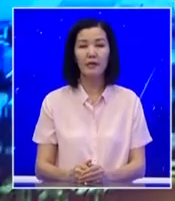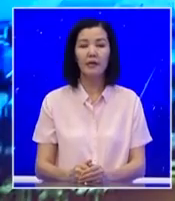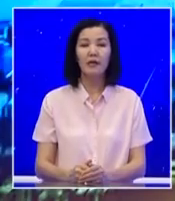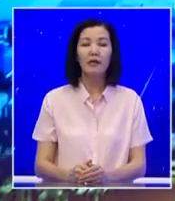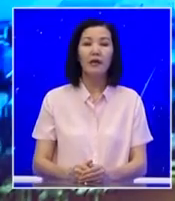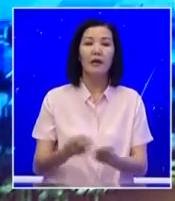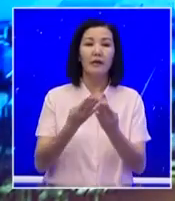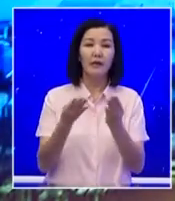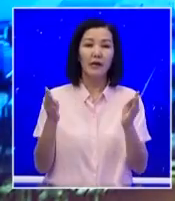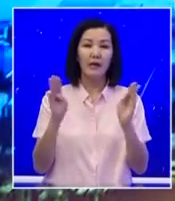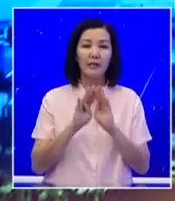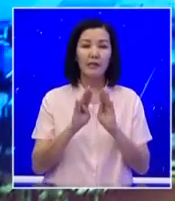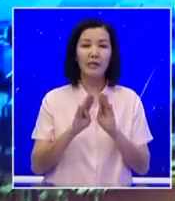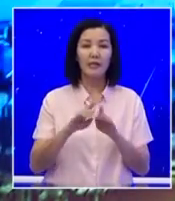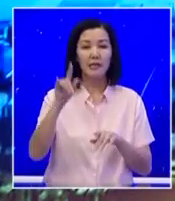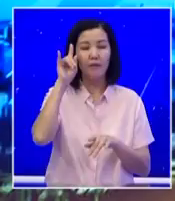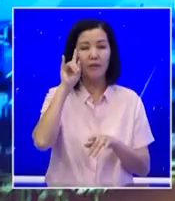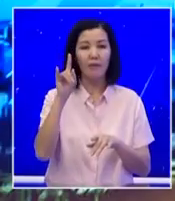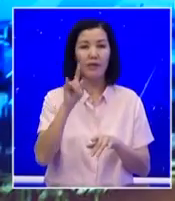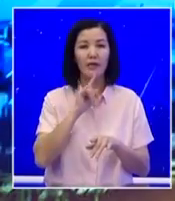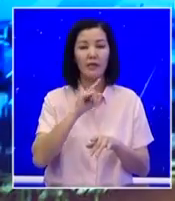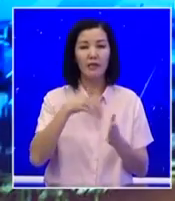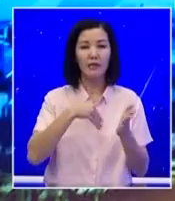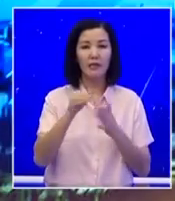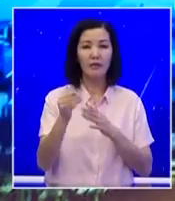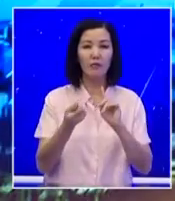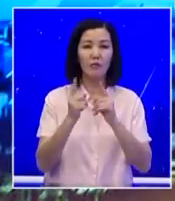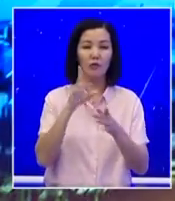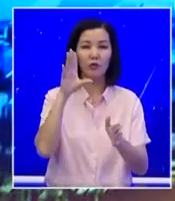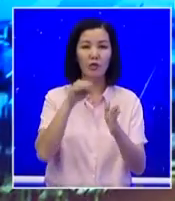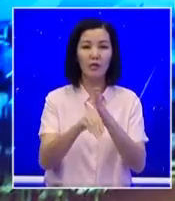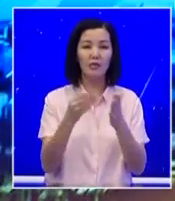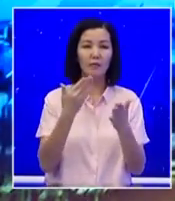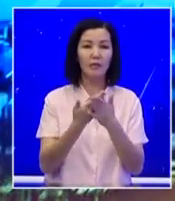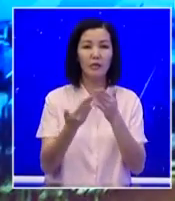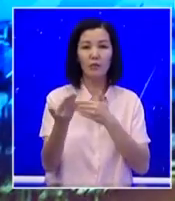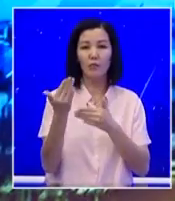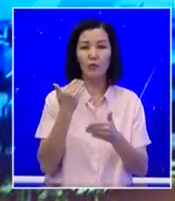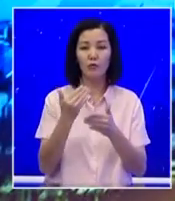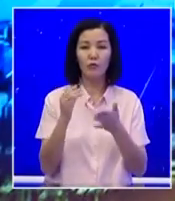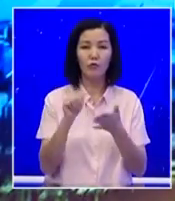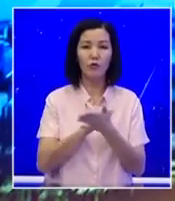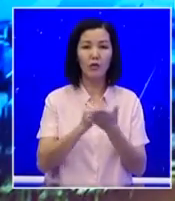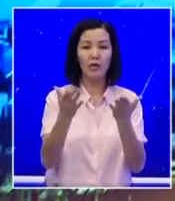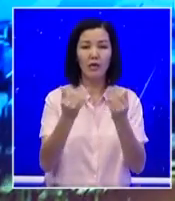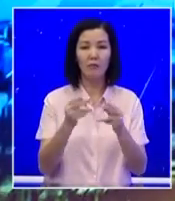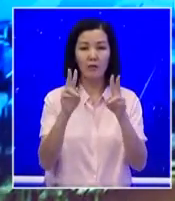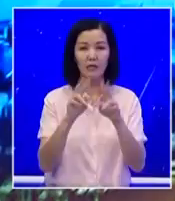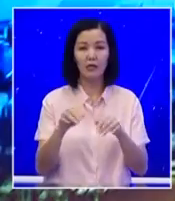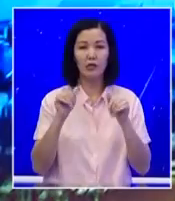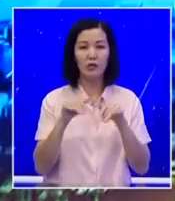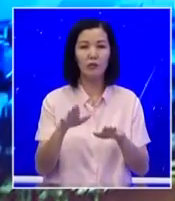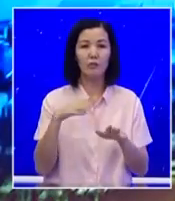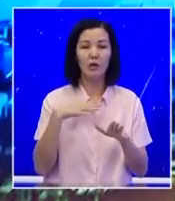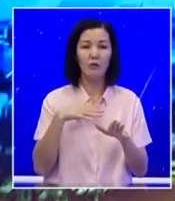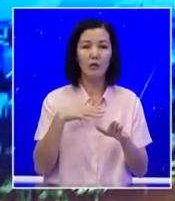Карантин кезінде елімізде мемлекеттік сатып алу жүйесінде өзгерістер енгізілді. Мәселен, бұрын құжаттарды қабылдап, тексеріп, шешім